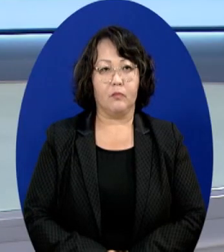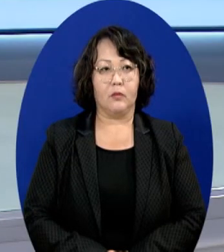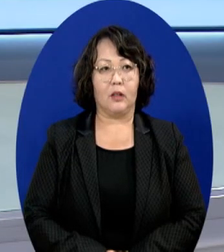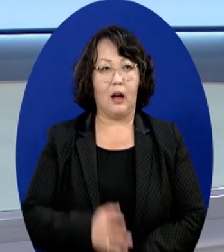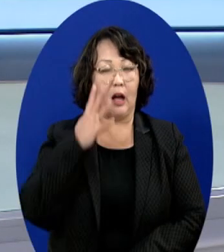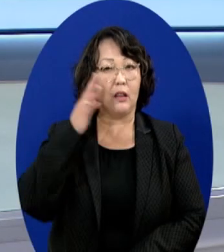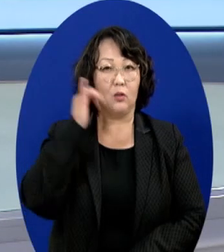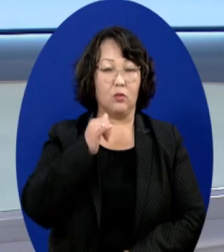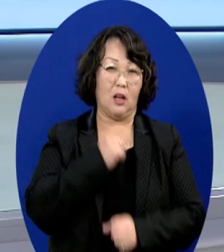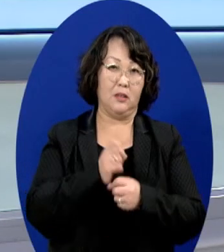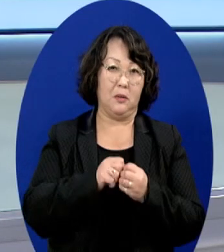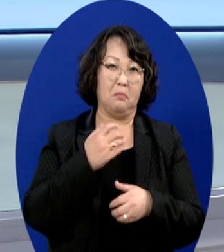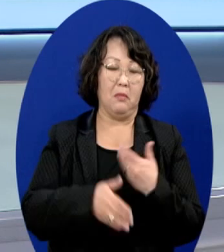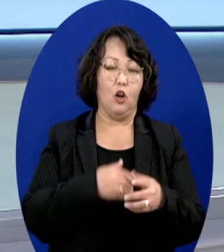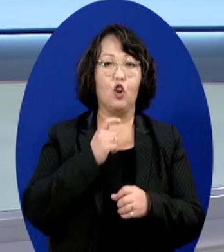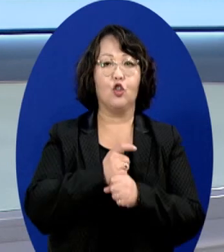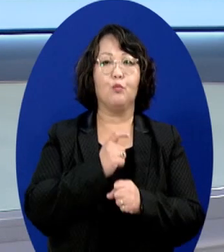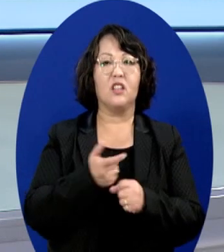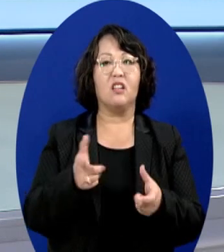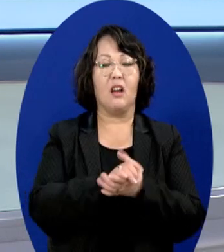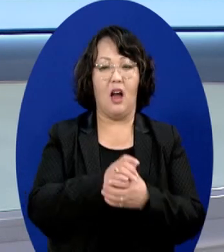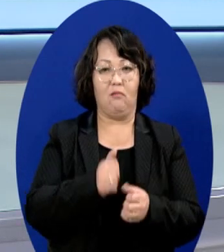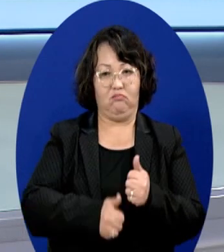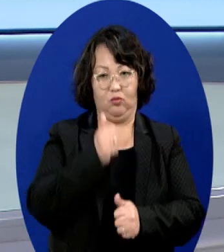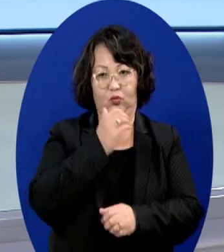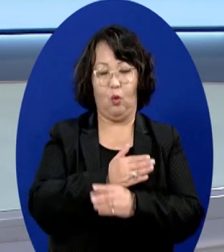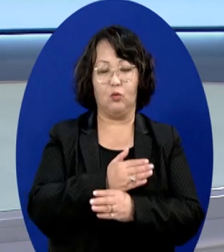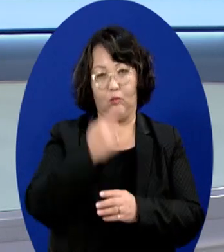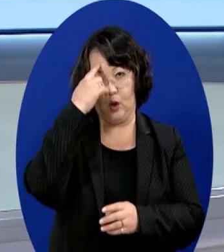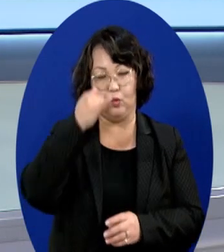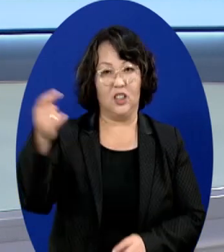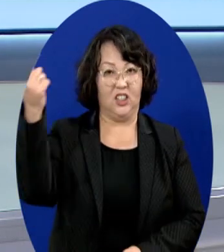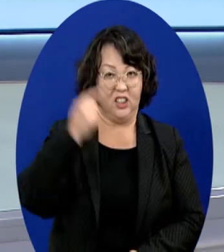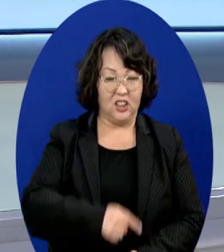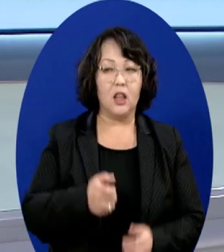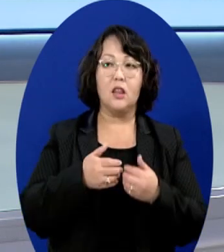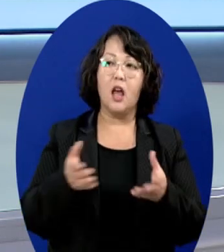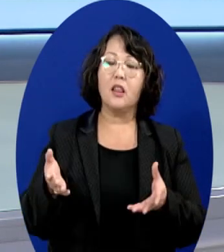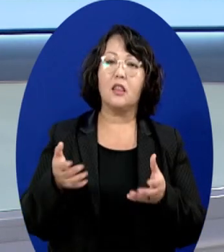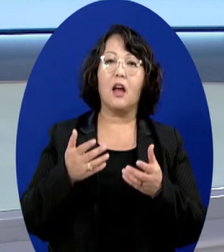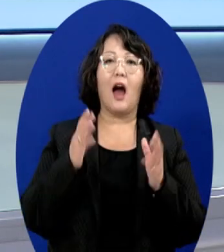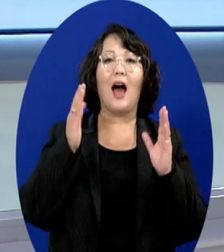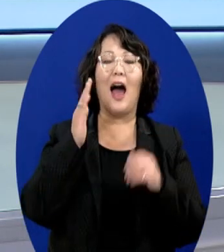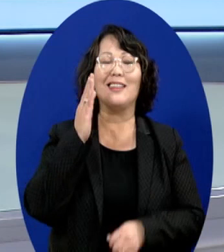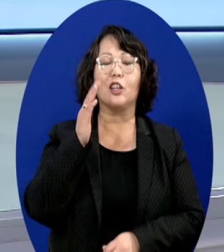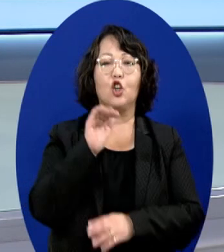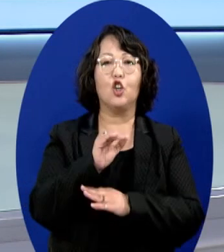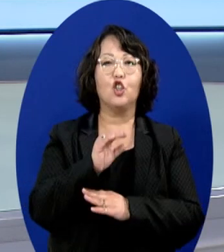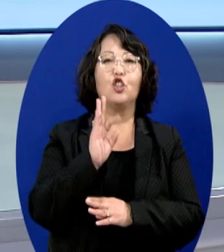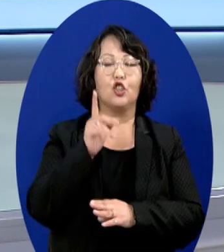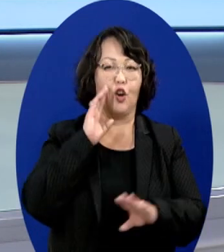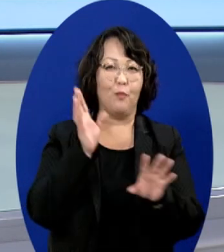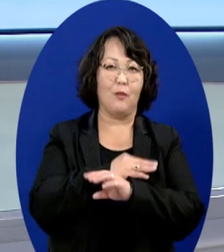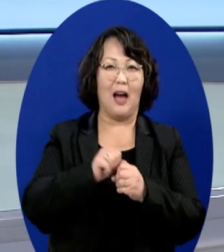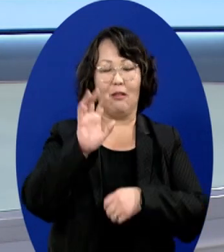Гадны улсад хөдөлмөрөөр эхэлж хөдөлмөрийн гэрээгээ амжилттай дуусган эх орондоо ирсэн иргэдэд зориулсан нээлттэй хаалганы өдрлөг өнөөдөр боллоо. Энэ үеэр 15 аж ахуйн